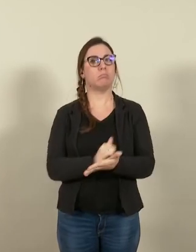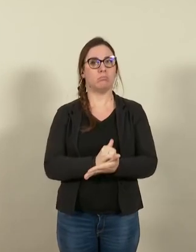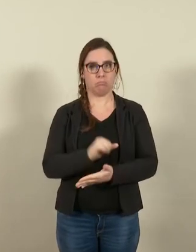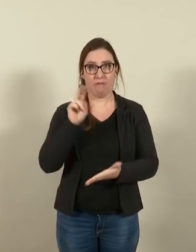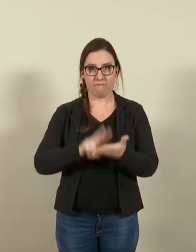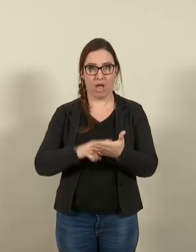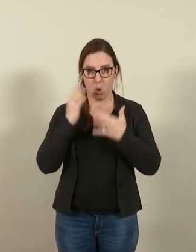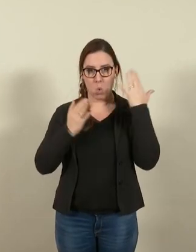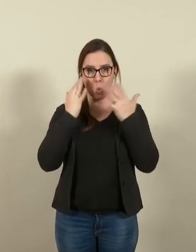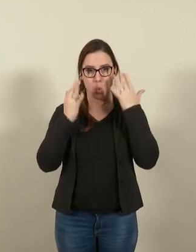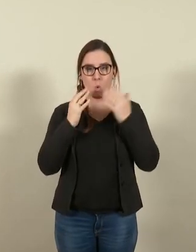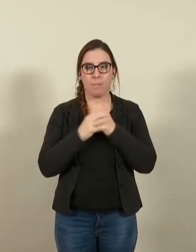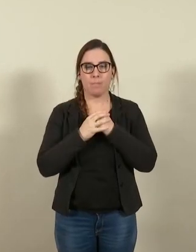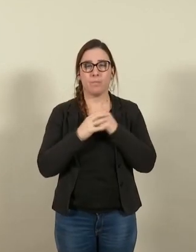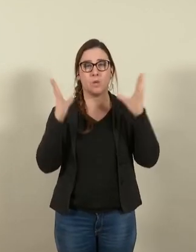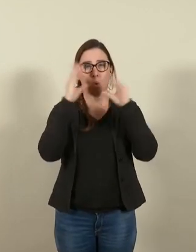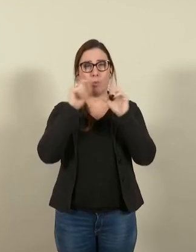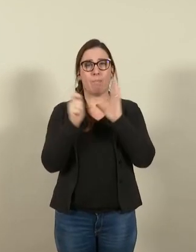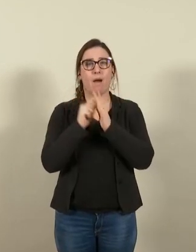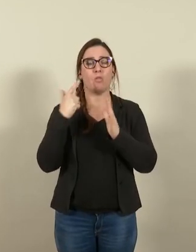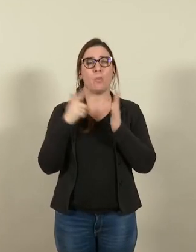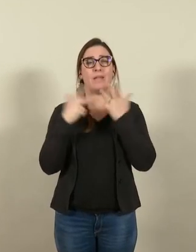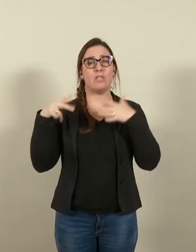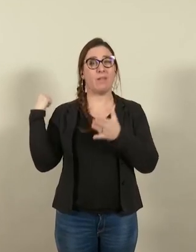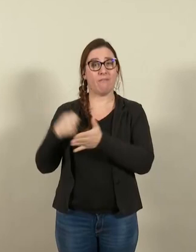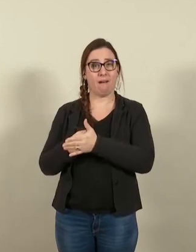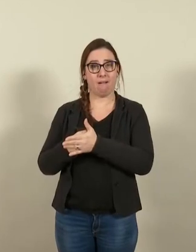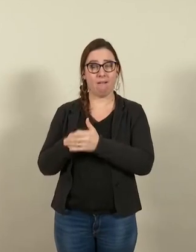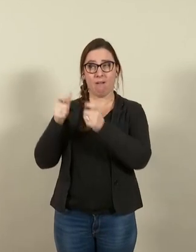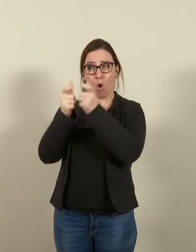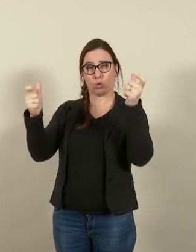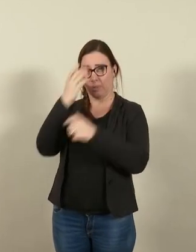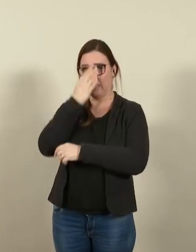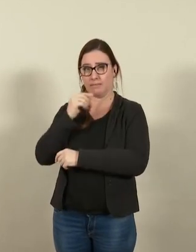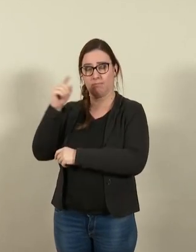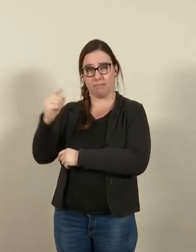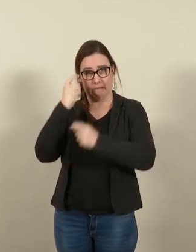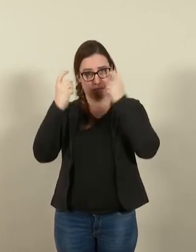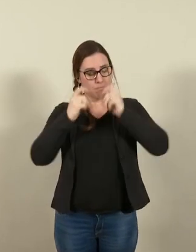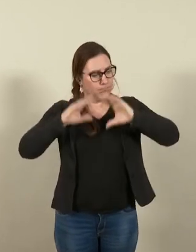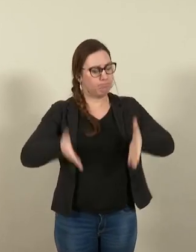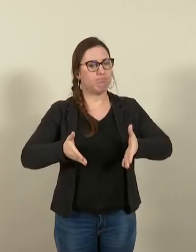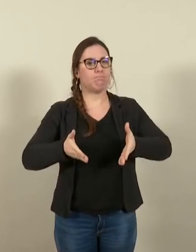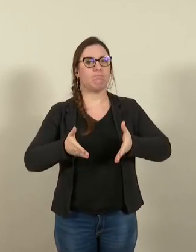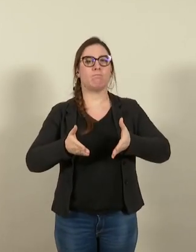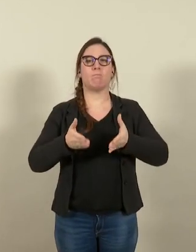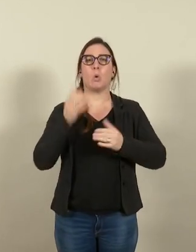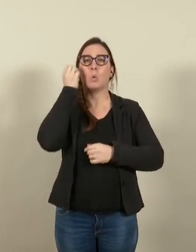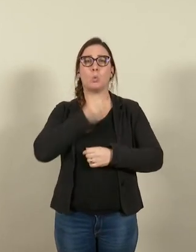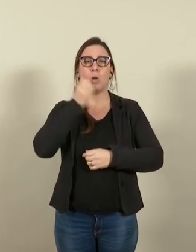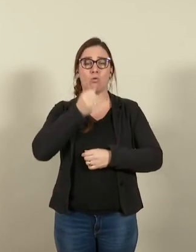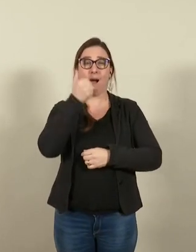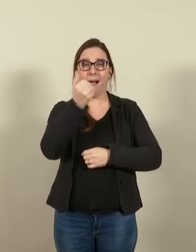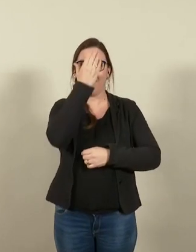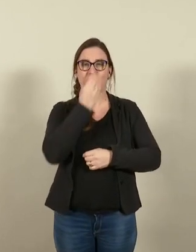inquiète rappelons que fin 2018 déjà la SNCF avait pris la décision de supprimer chaque jour un